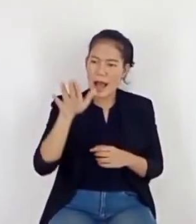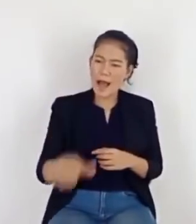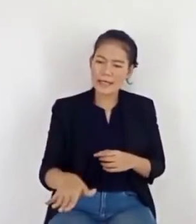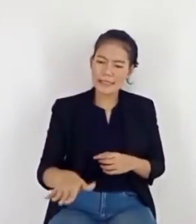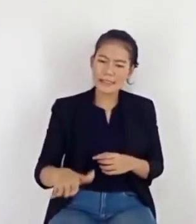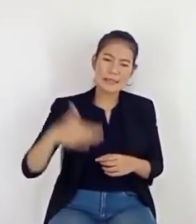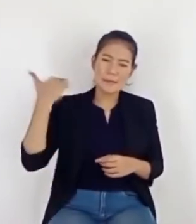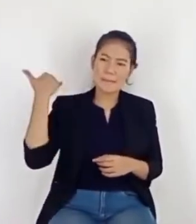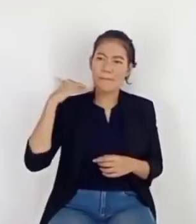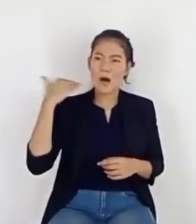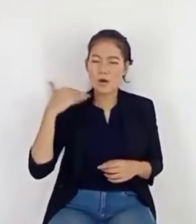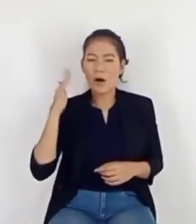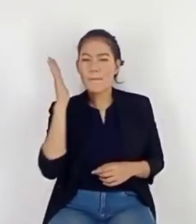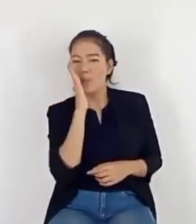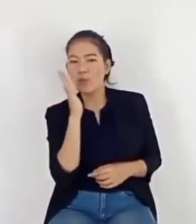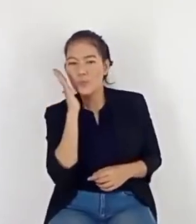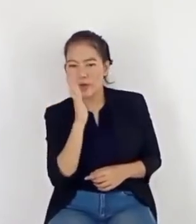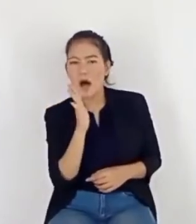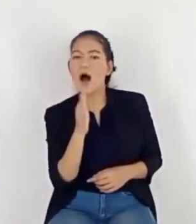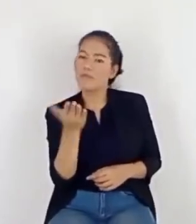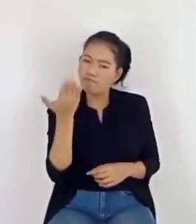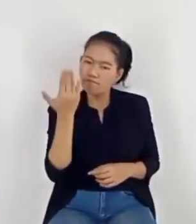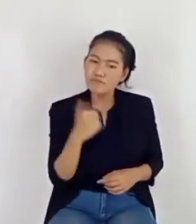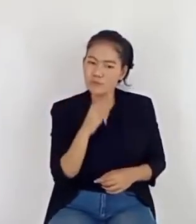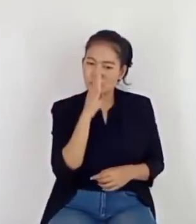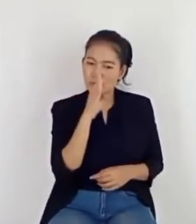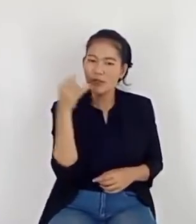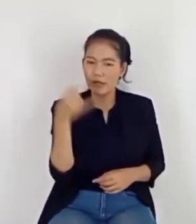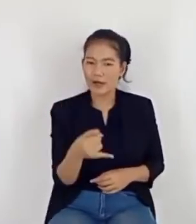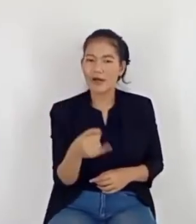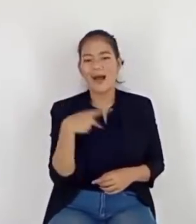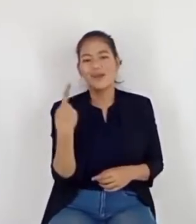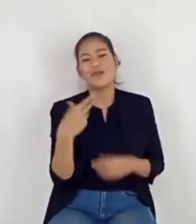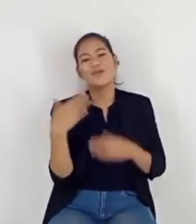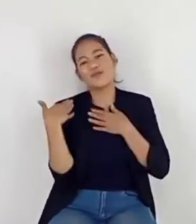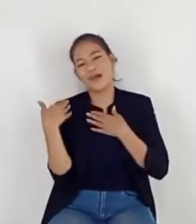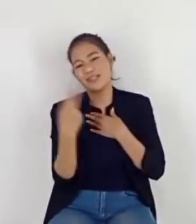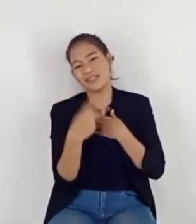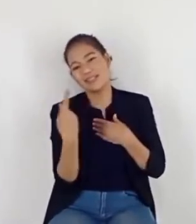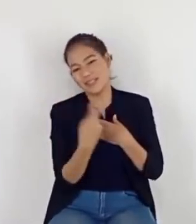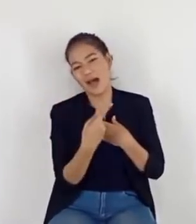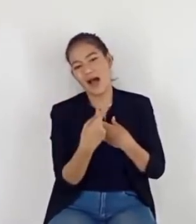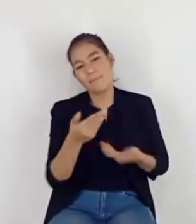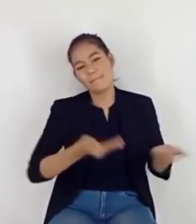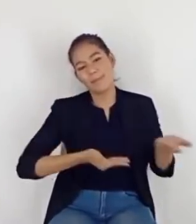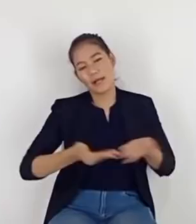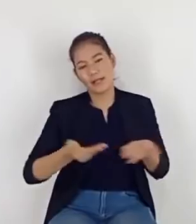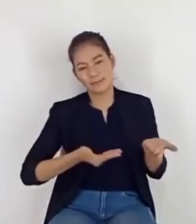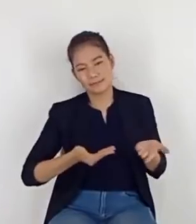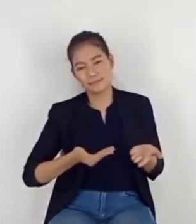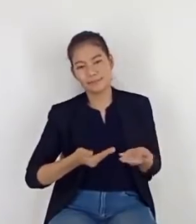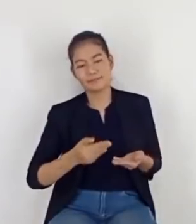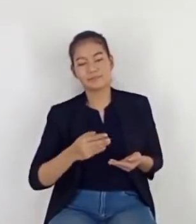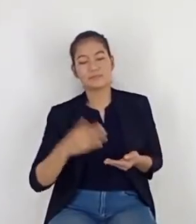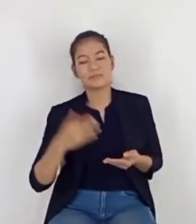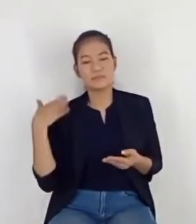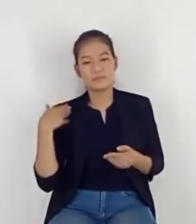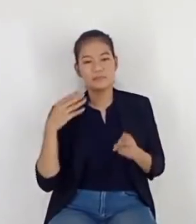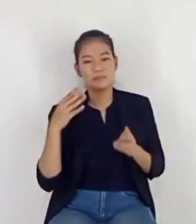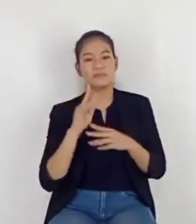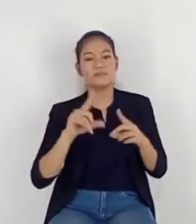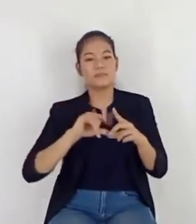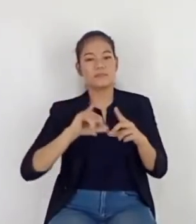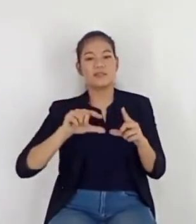remaja, pemuda untuk menyesalinya. Itulah tugas kita. Itulah tugas badan pelayanan. Itulah tugas majelis. Itulah